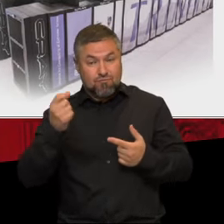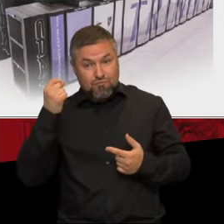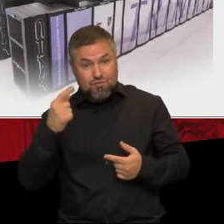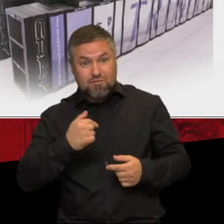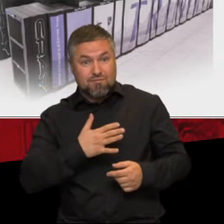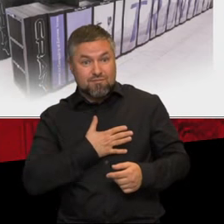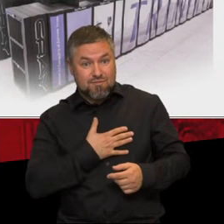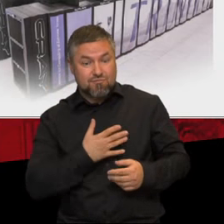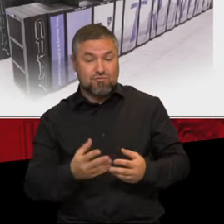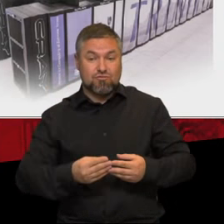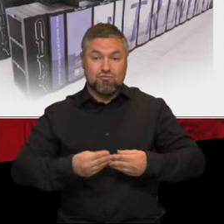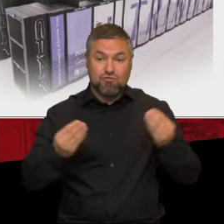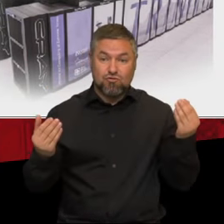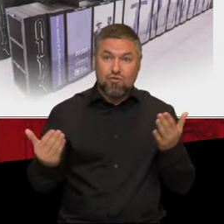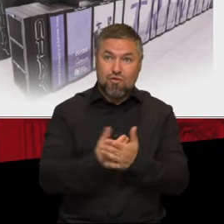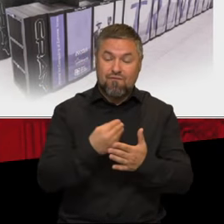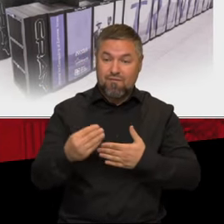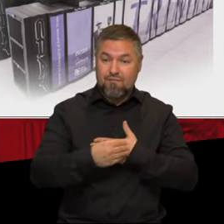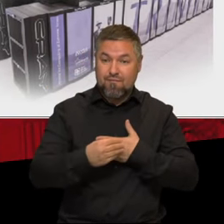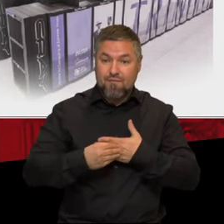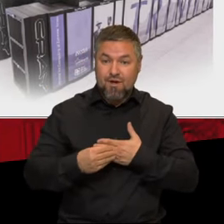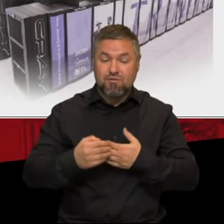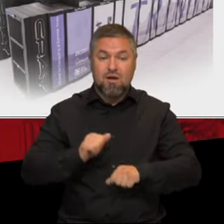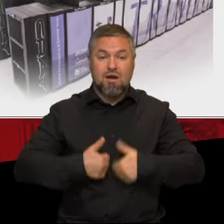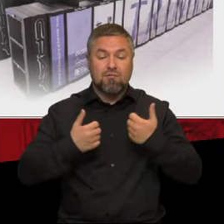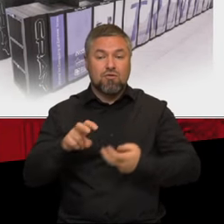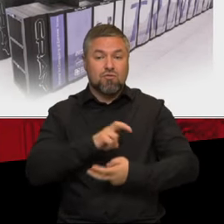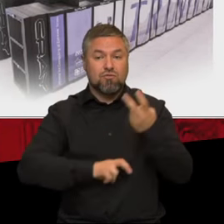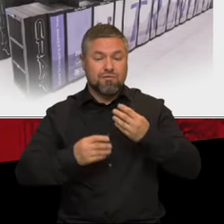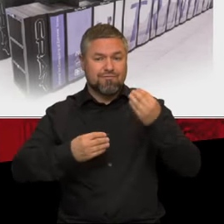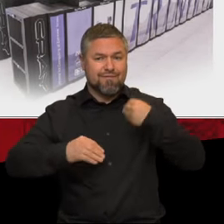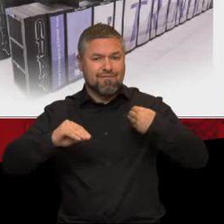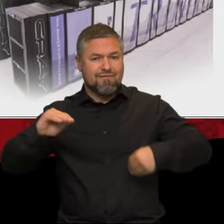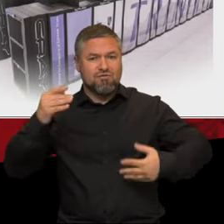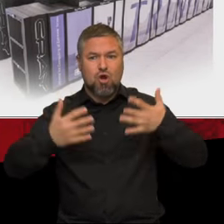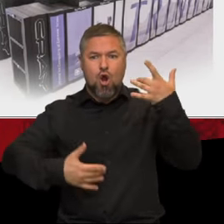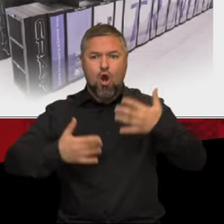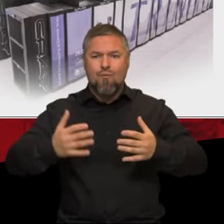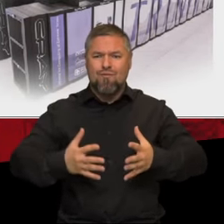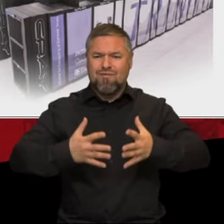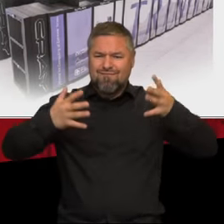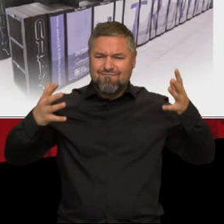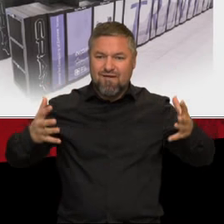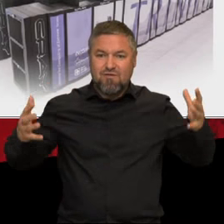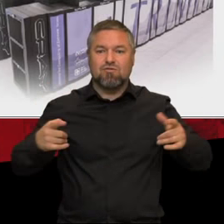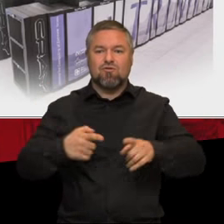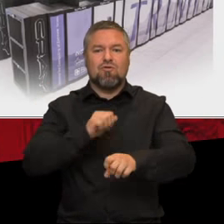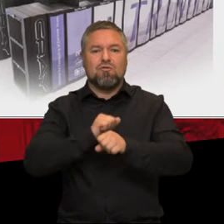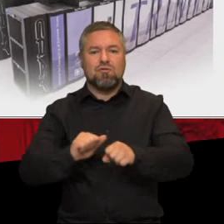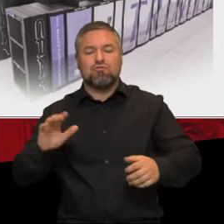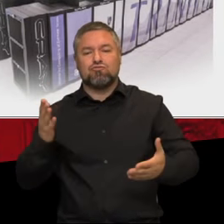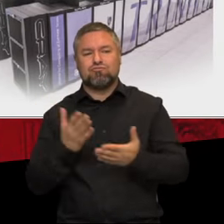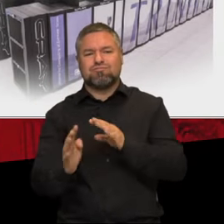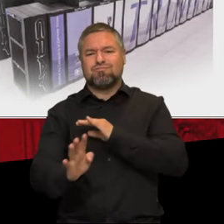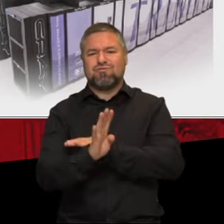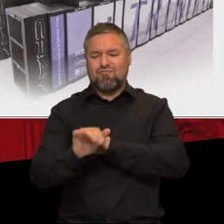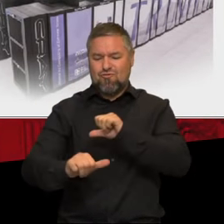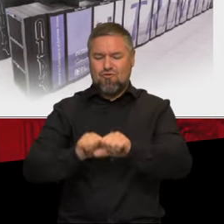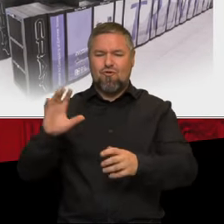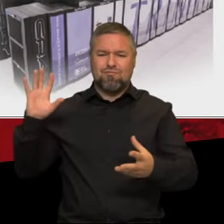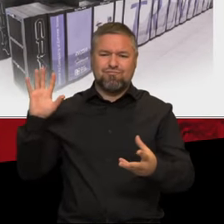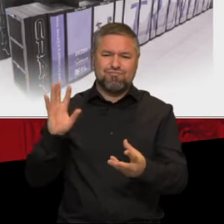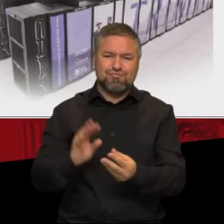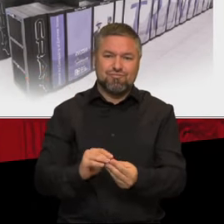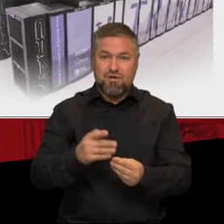możemy mieć poza rozwojem nowych metod, jest, aby używać coraz większych komputerów. Oczywiście to się dzieje od lat 90.